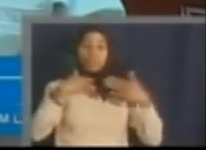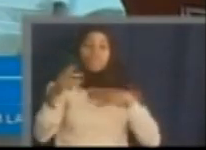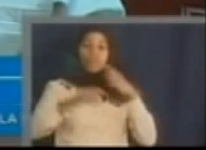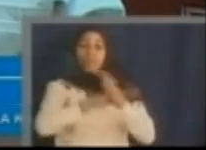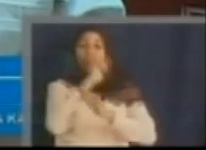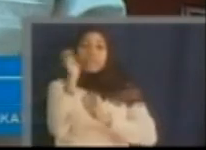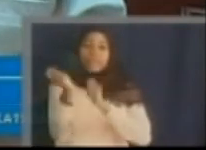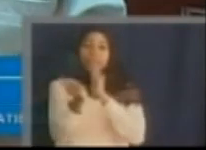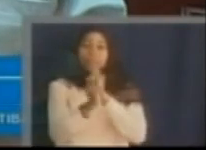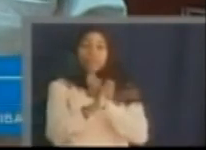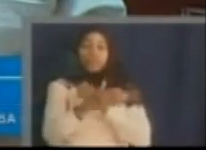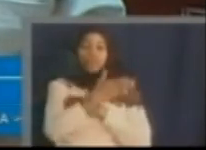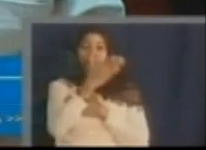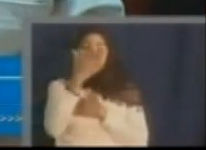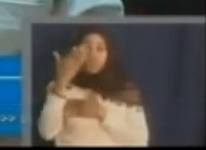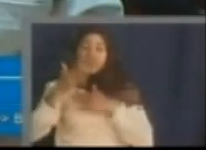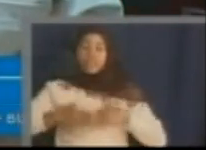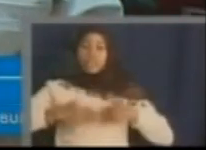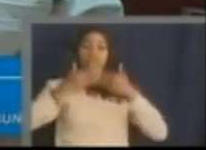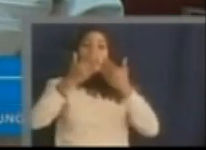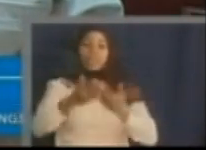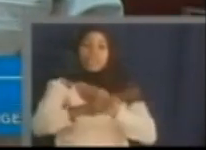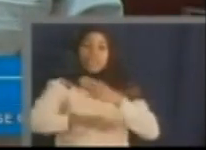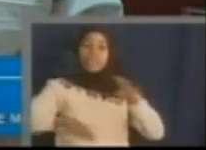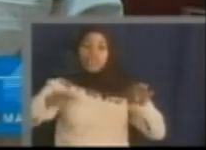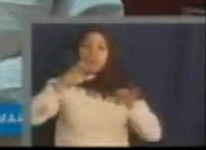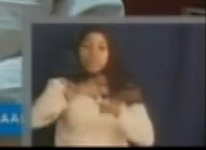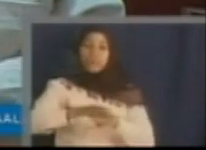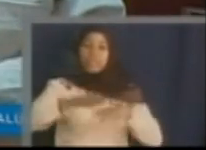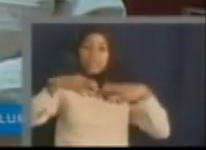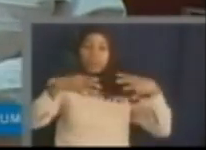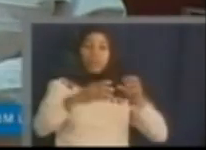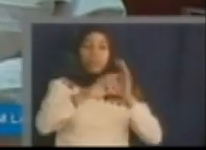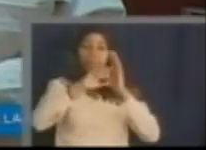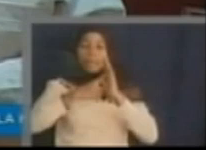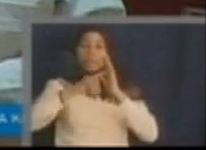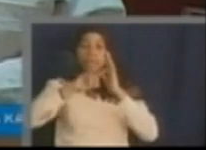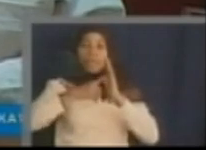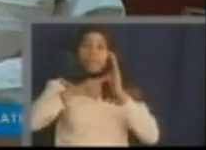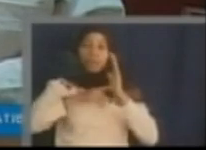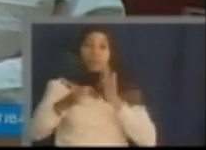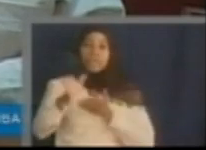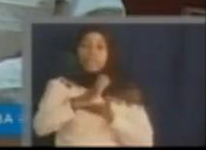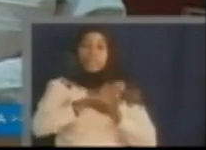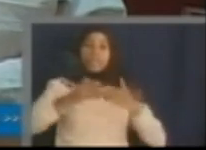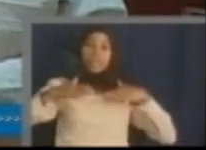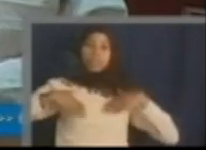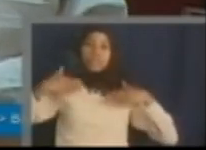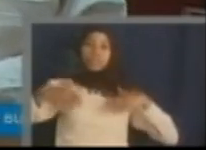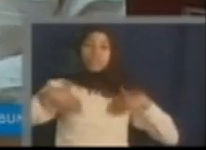uongozi kuwasilisha kwa mwenyekiti wa kamati ya kanuni maeneo yanayotakiwa kufanyiwa